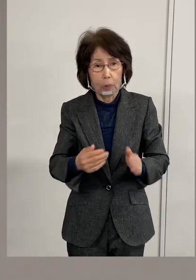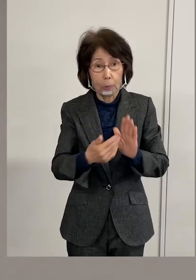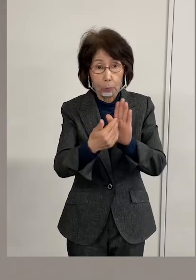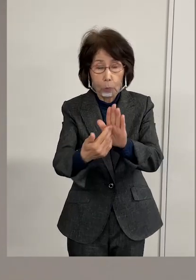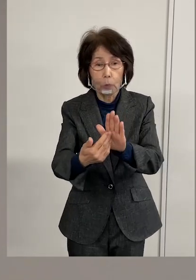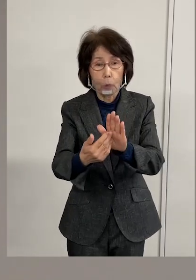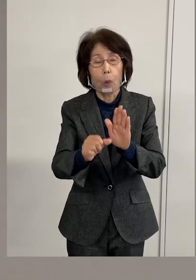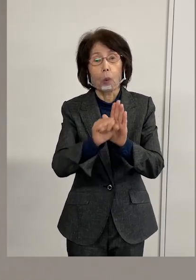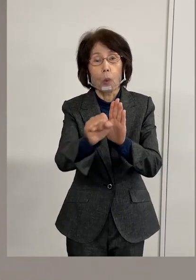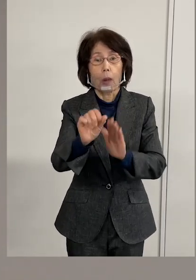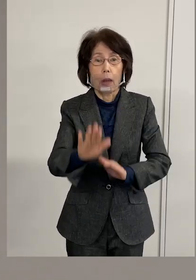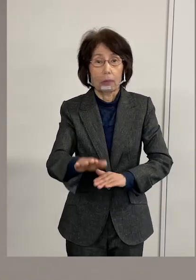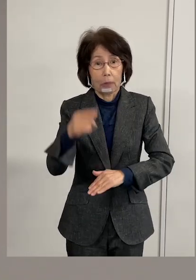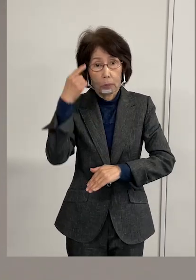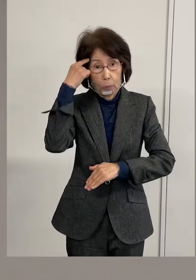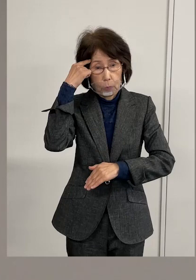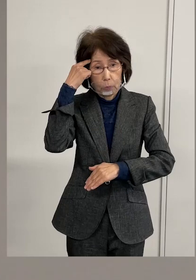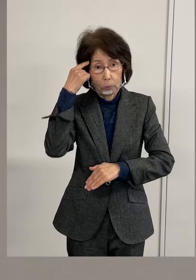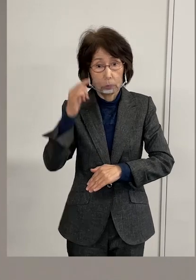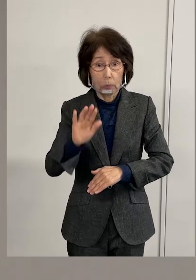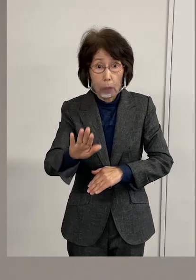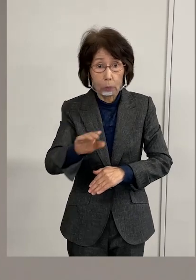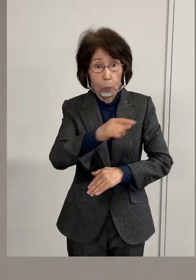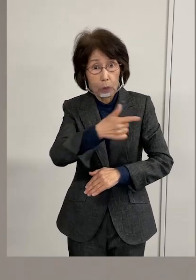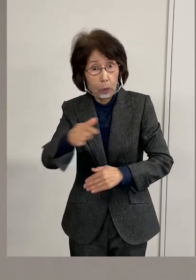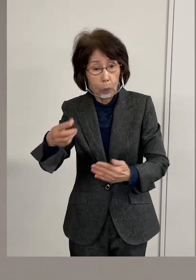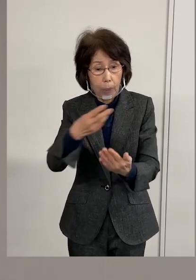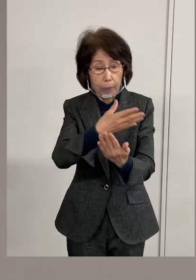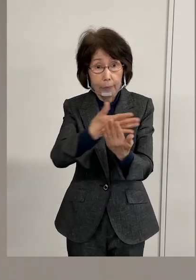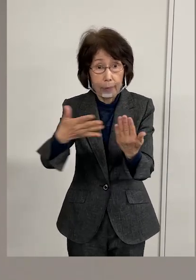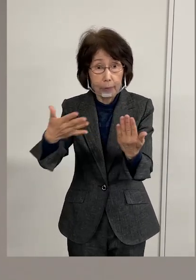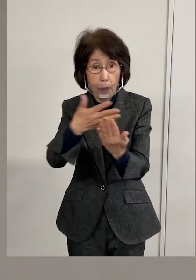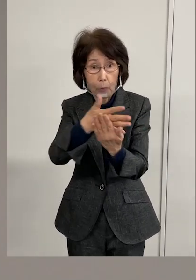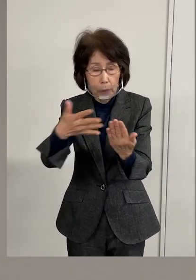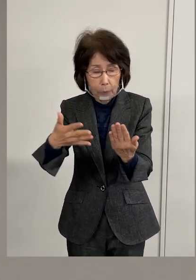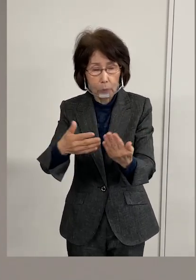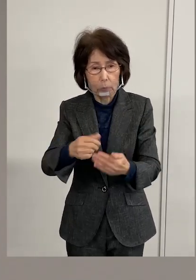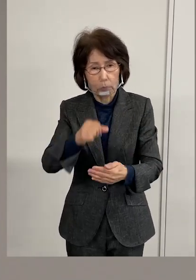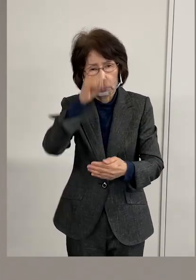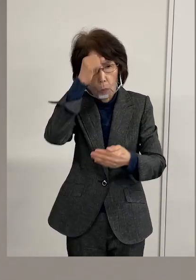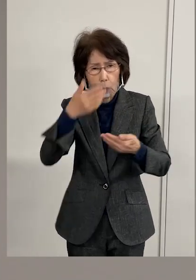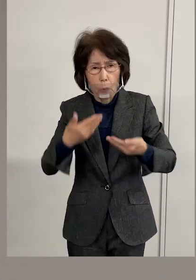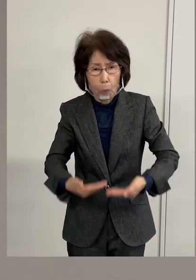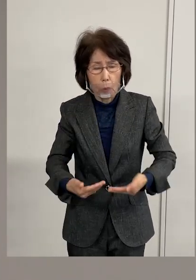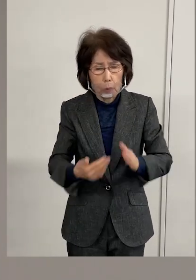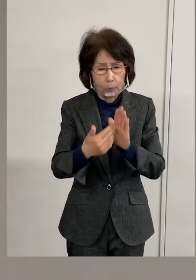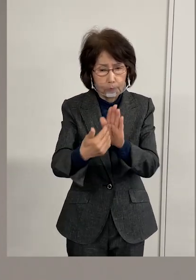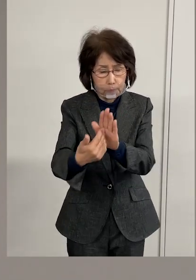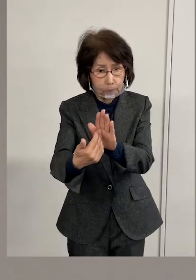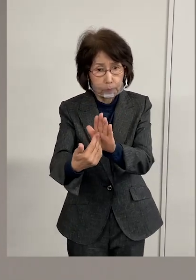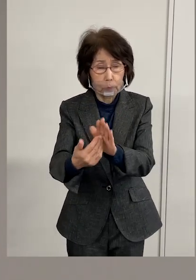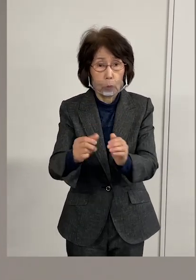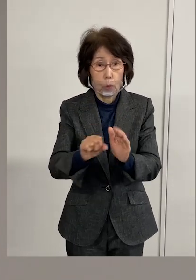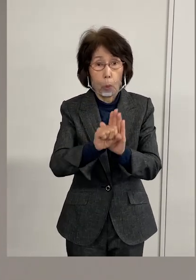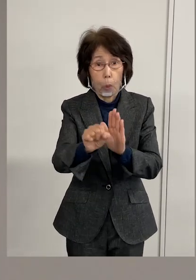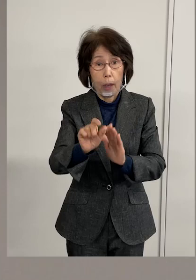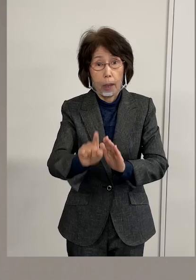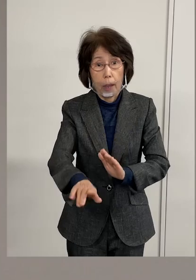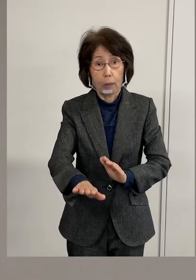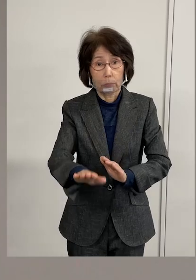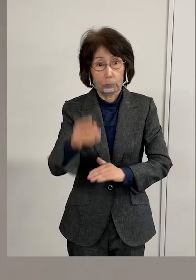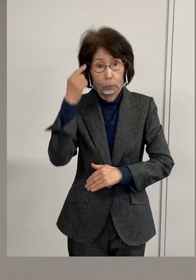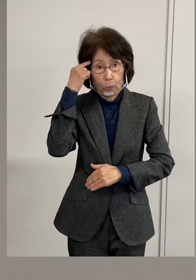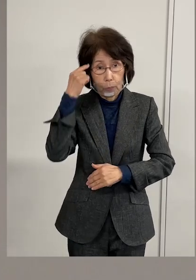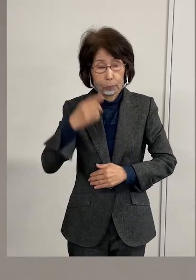で、様々なデータを見てもですね、重症化を抑制する効果は、非常に合っているというふうに言